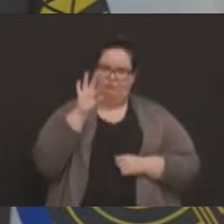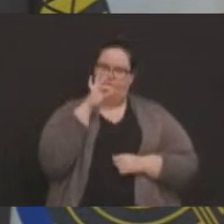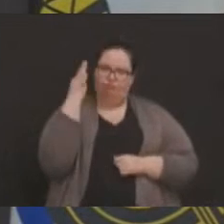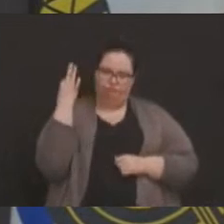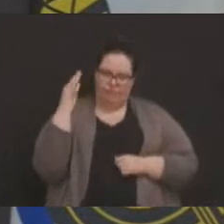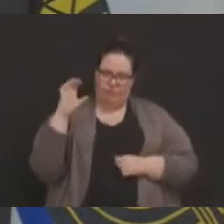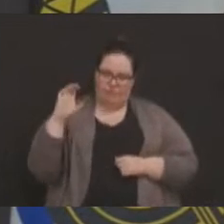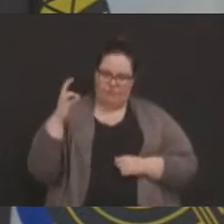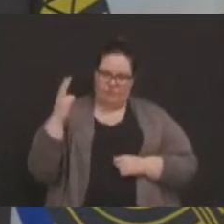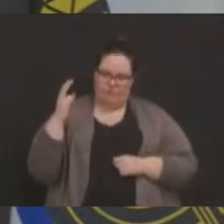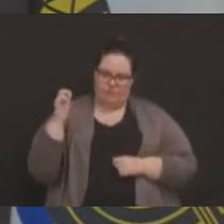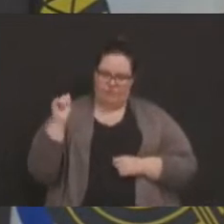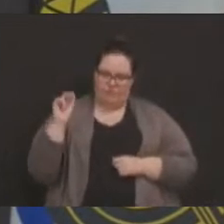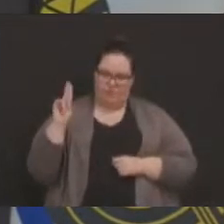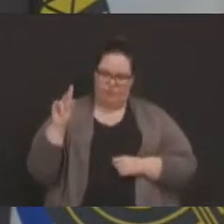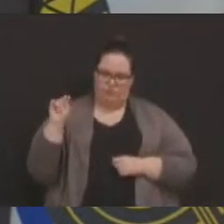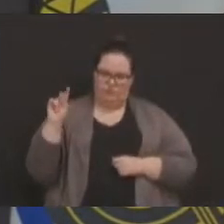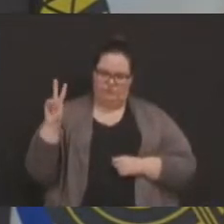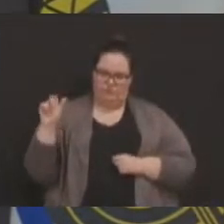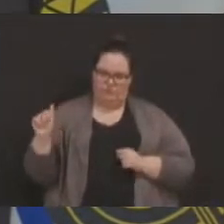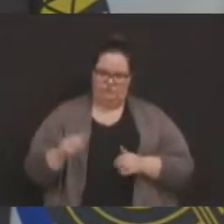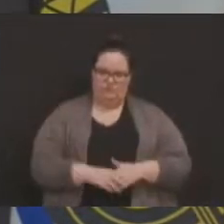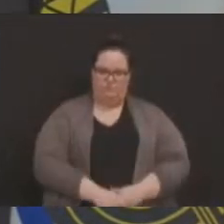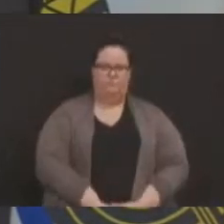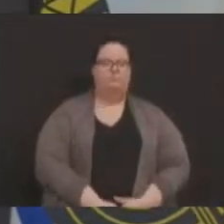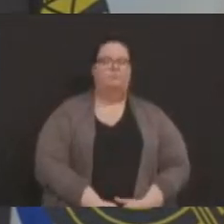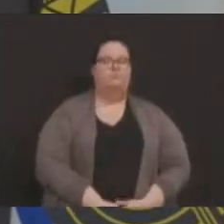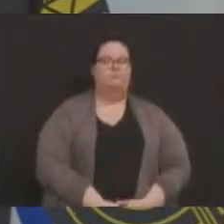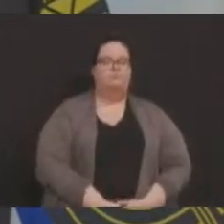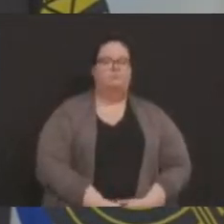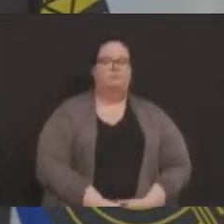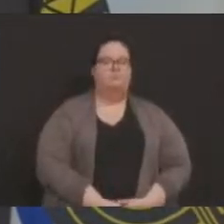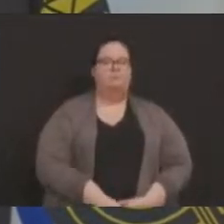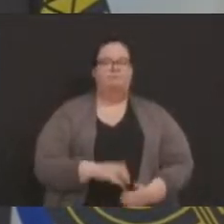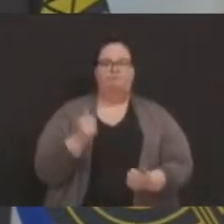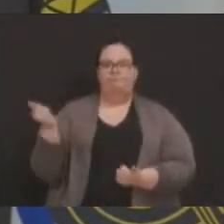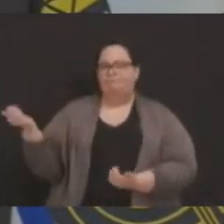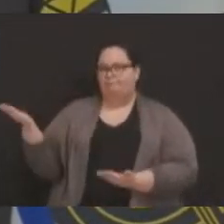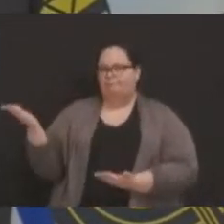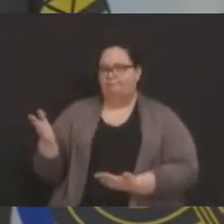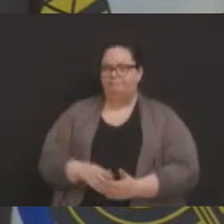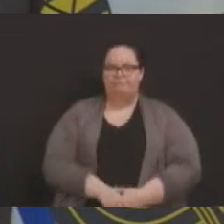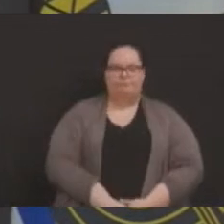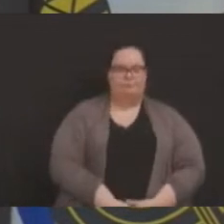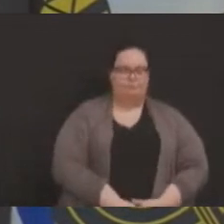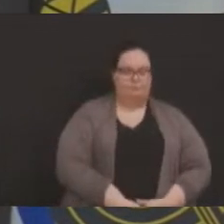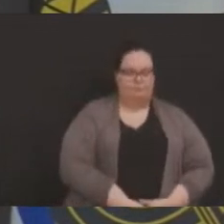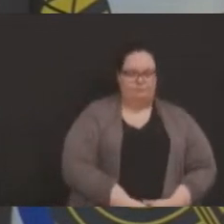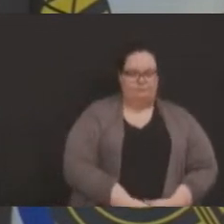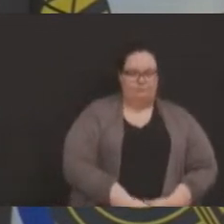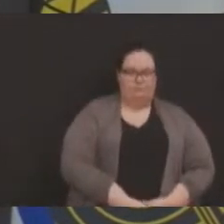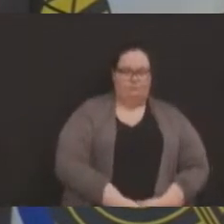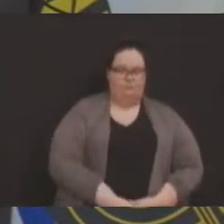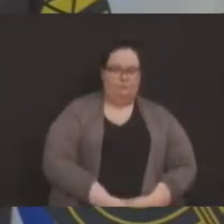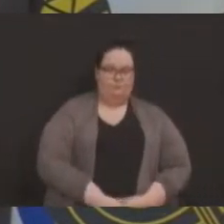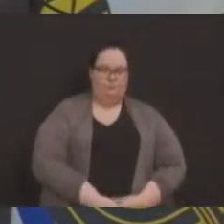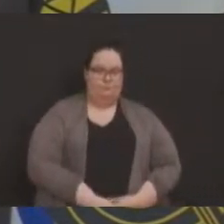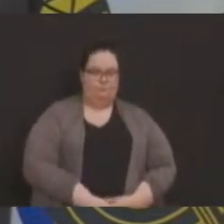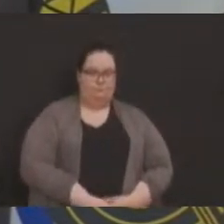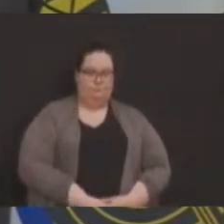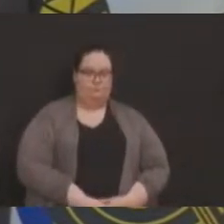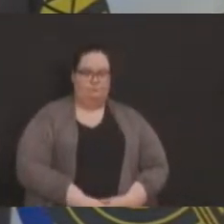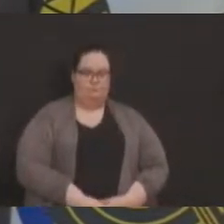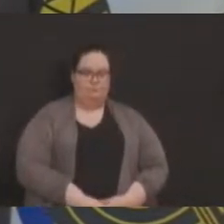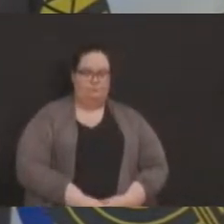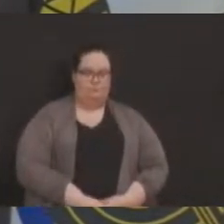les travailleurs du Nouveau-Brunswick qui se rendent au Québec pour travailler matin et soir, est-ce qu'ils doivent être en isolement à leur